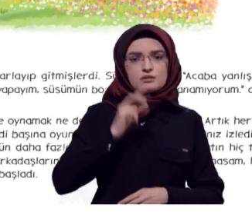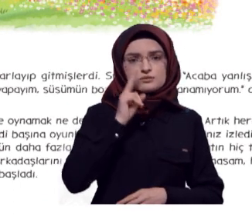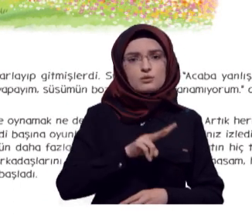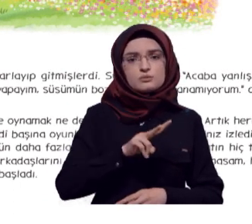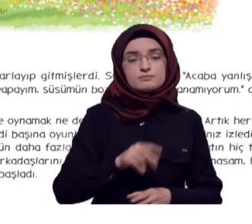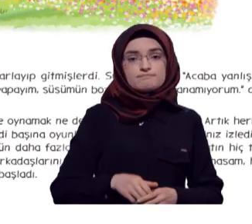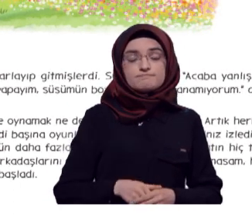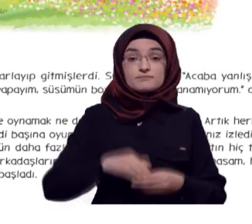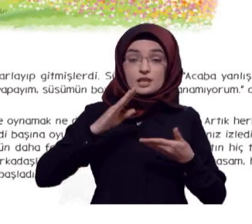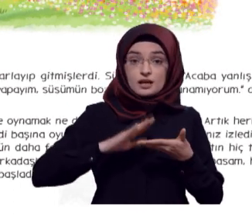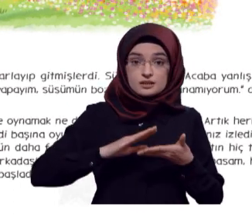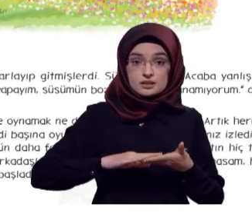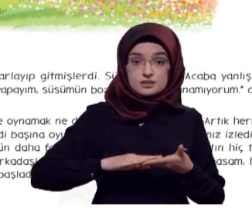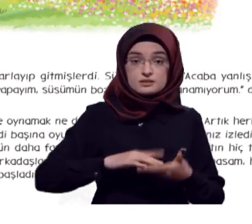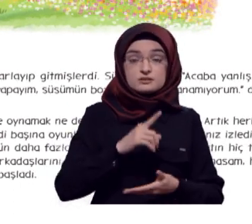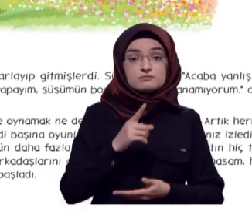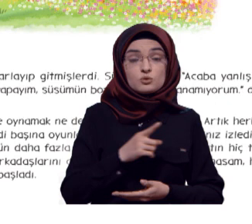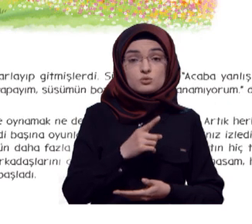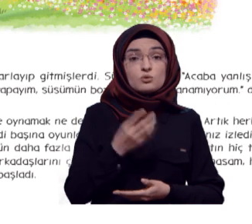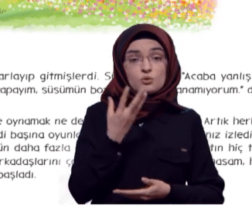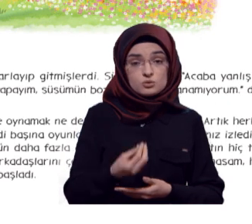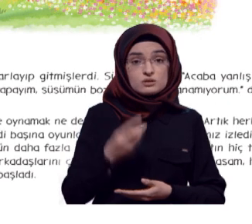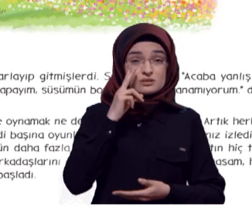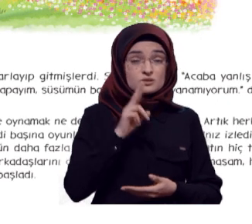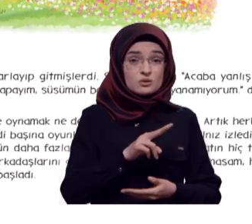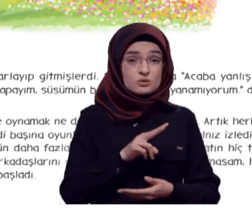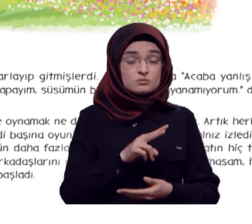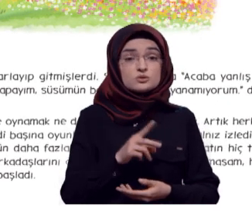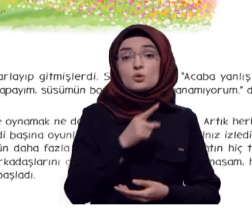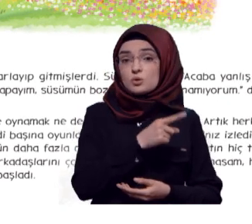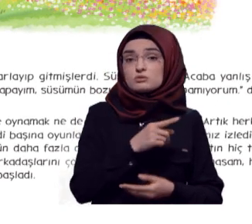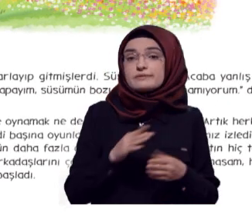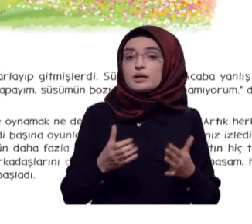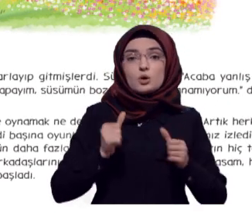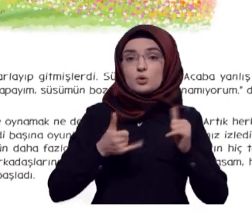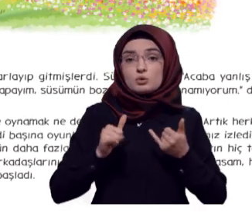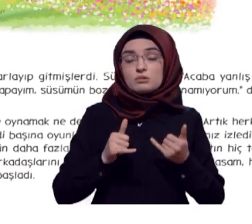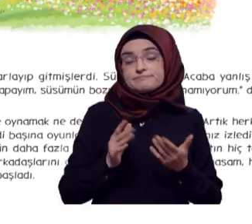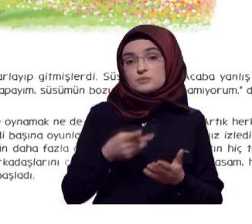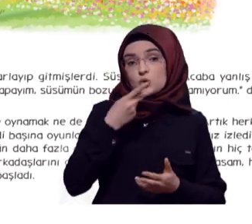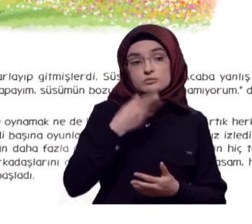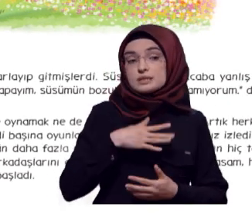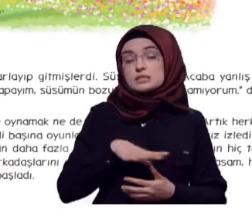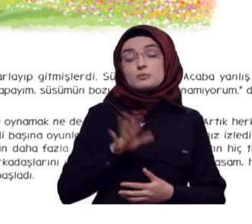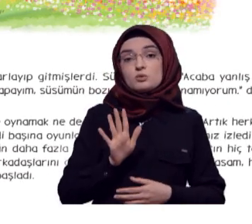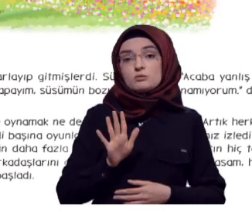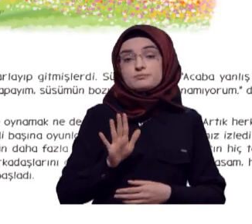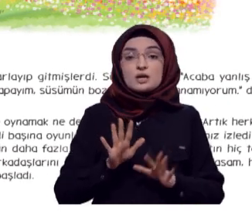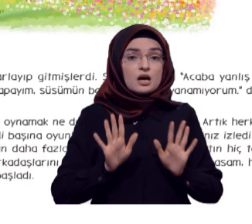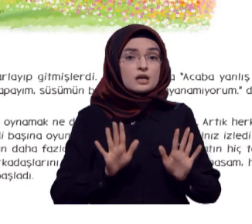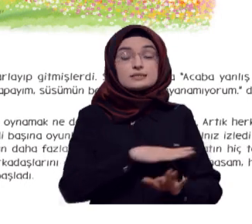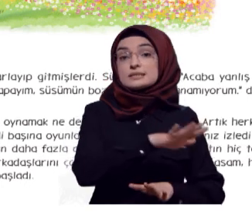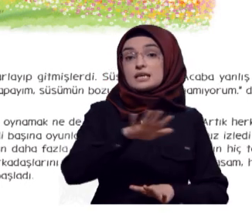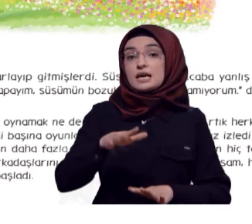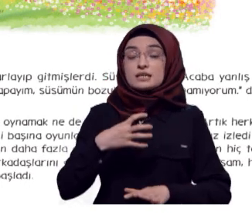çıkardı. Arkadaşları olanları görmüştü. Onunla ne oynamak ne de konuşmak istiyorlardı. Artık